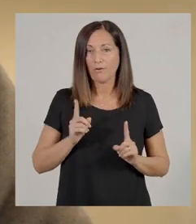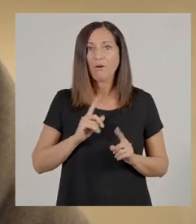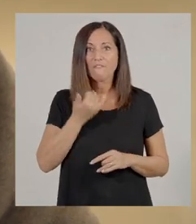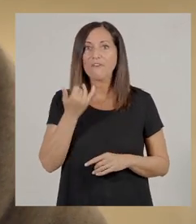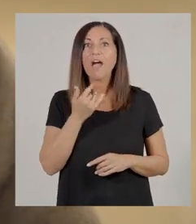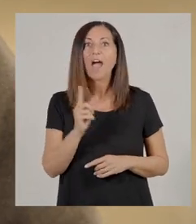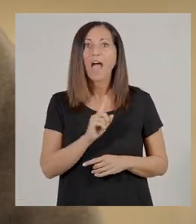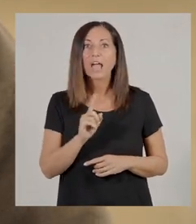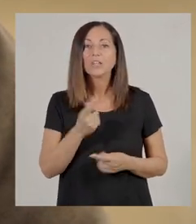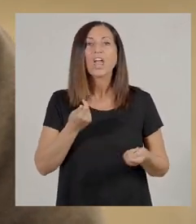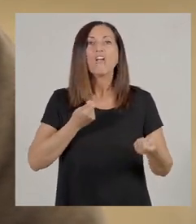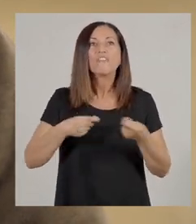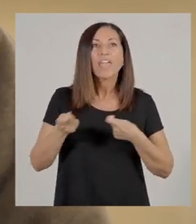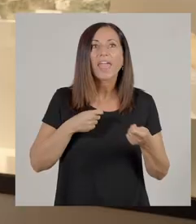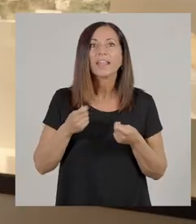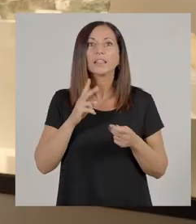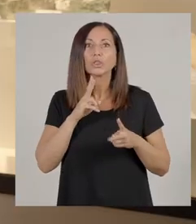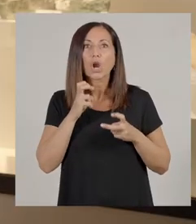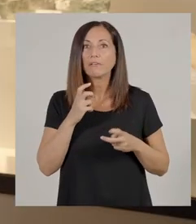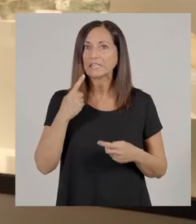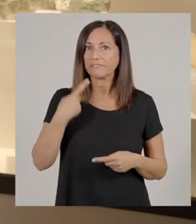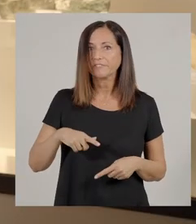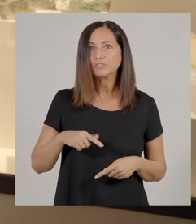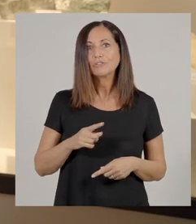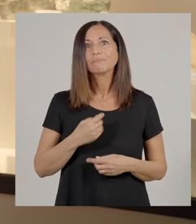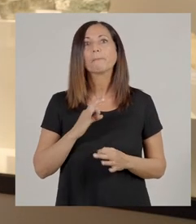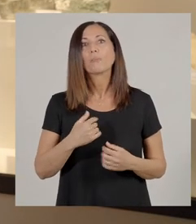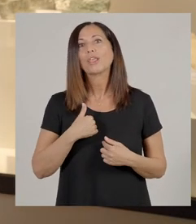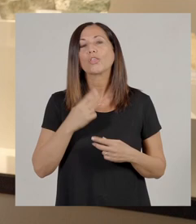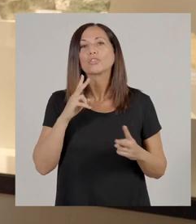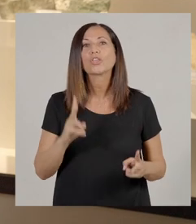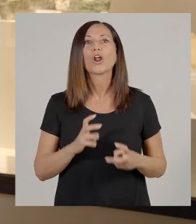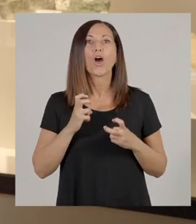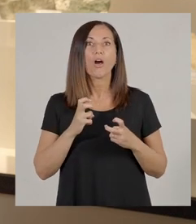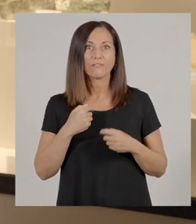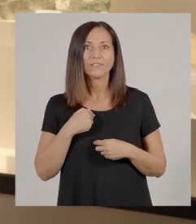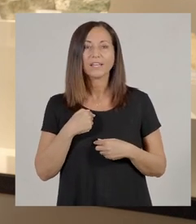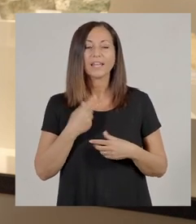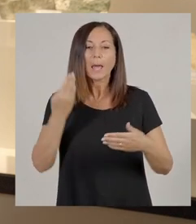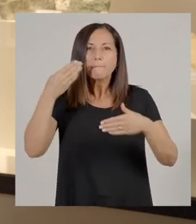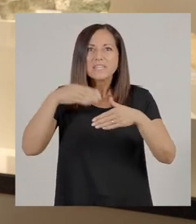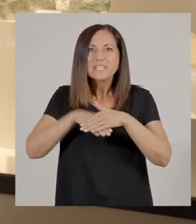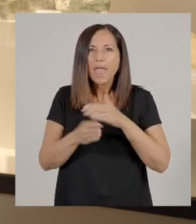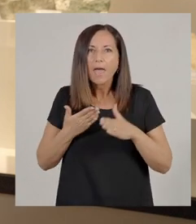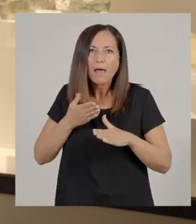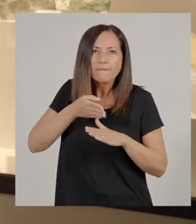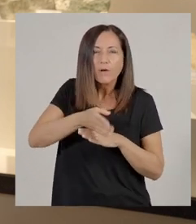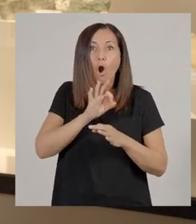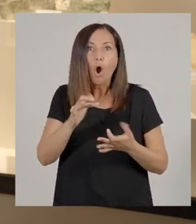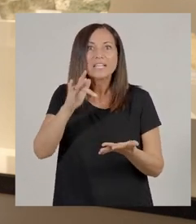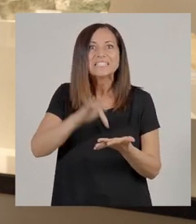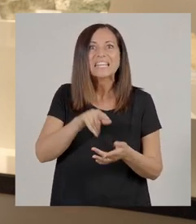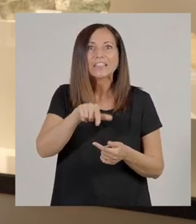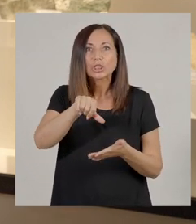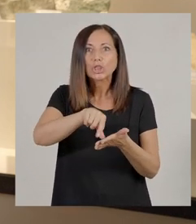tante altre in vendita, era una cosa che trovavo io. E poi entrare dentro le miniere o nei